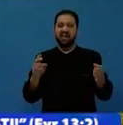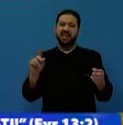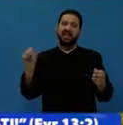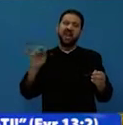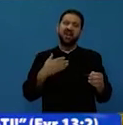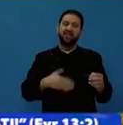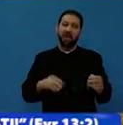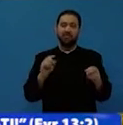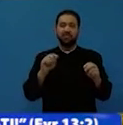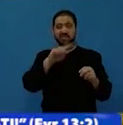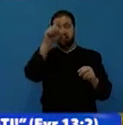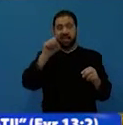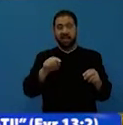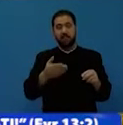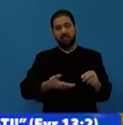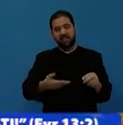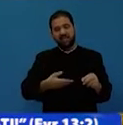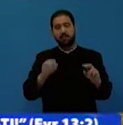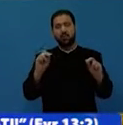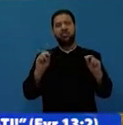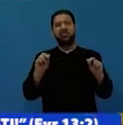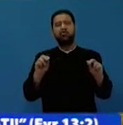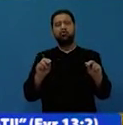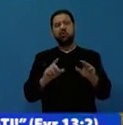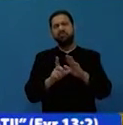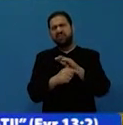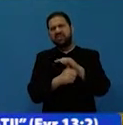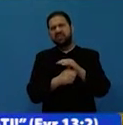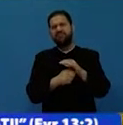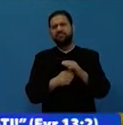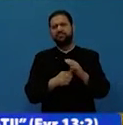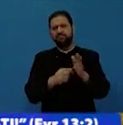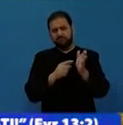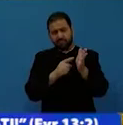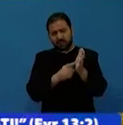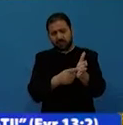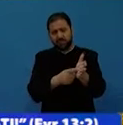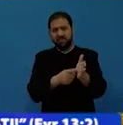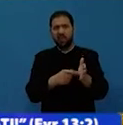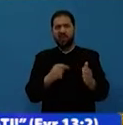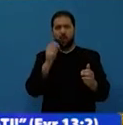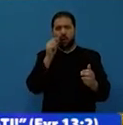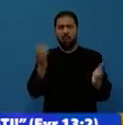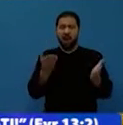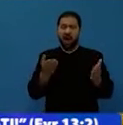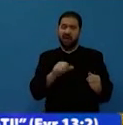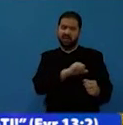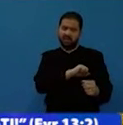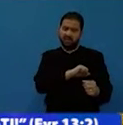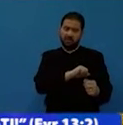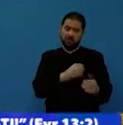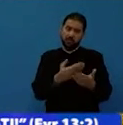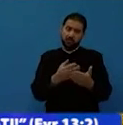Preacuvioase Părinte Protosinghel, din perspectiva celor care se tem, pentru că suntem